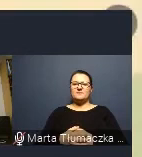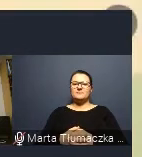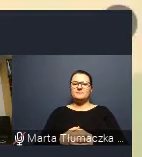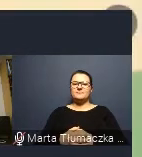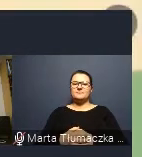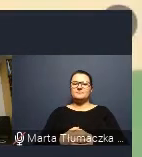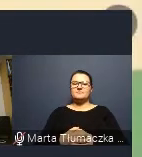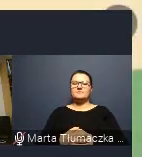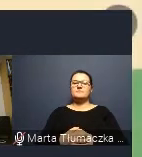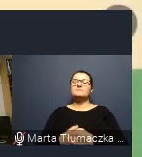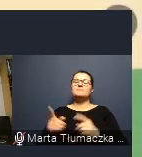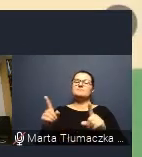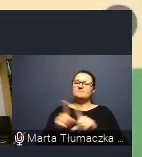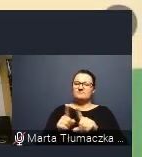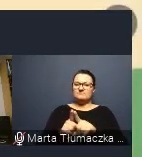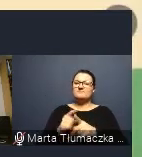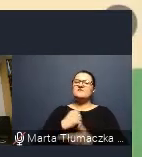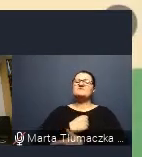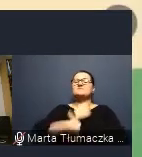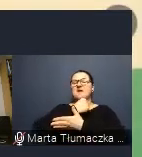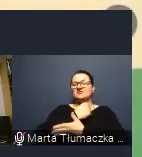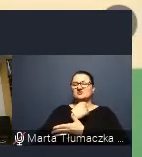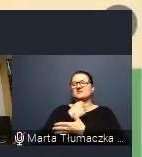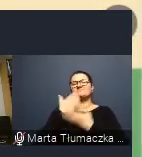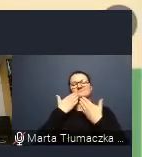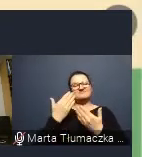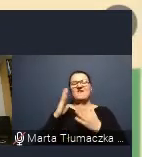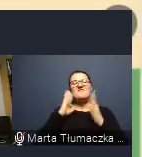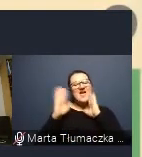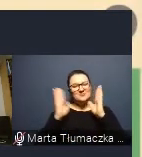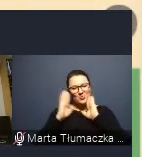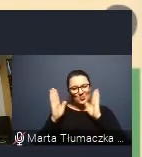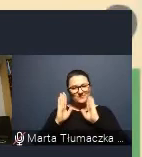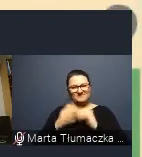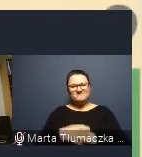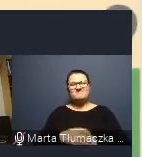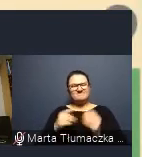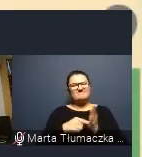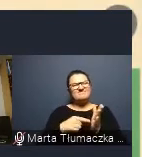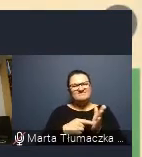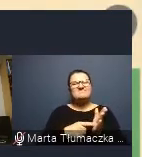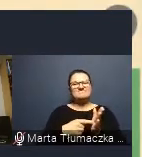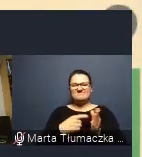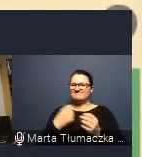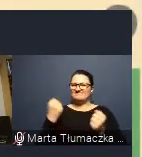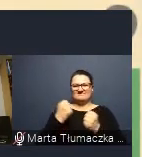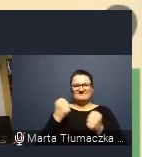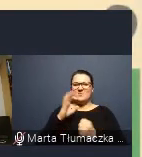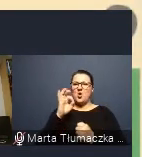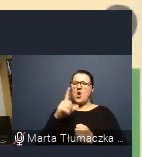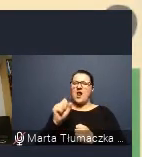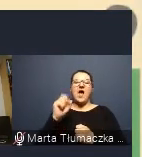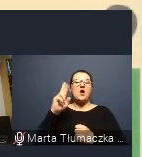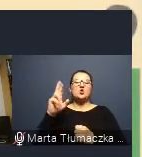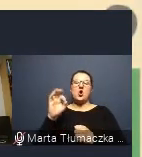Oprócz tego, tak jak powiedziałam, wsparciem dla mnie był Facebook i tutaj no po prostu nieoceniona Ola Rosińska,